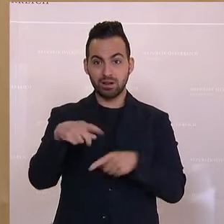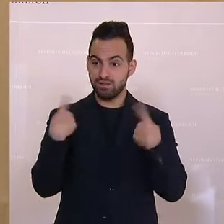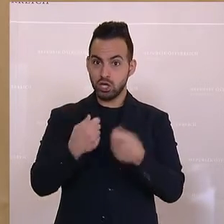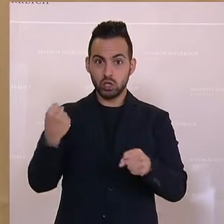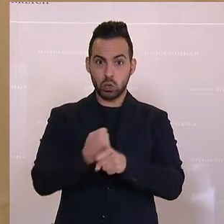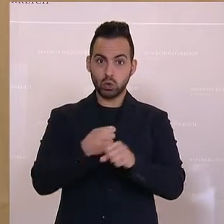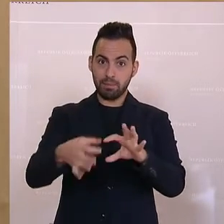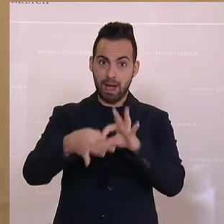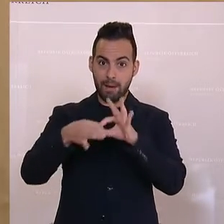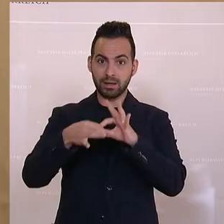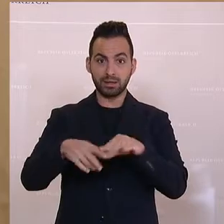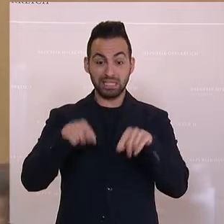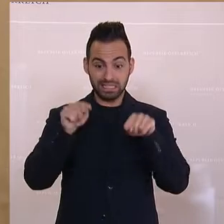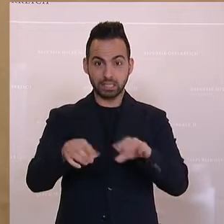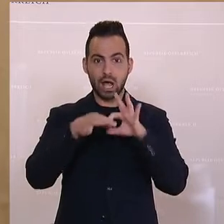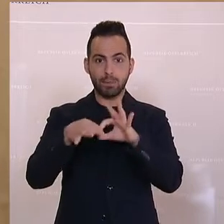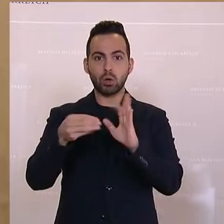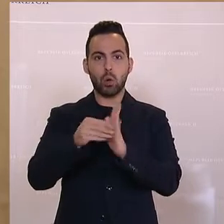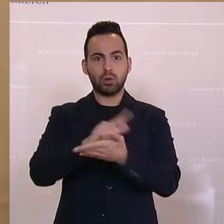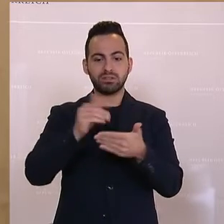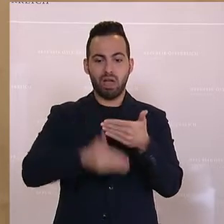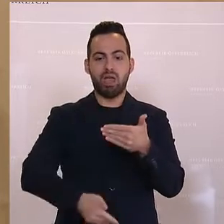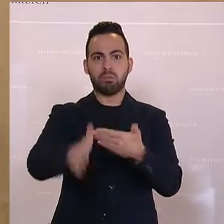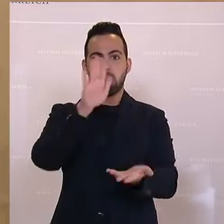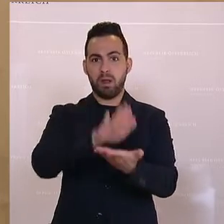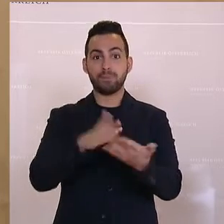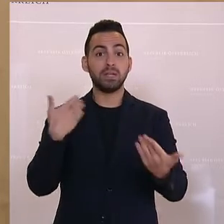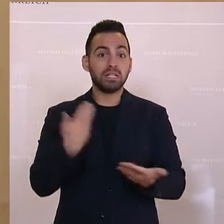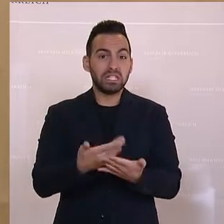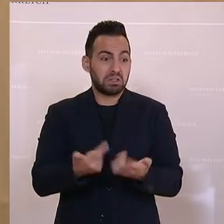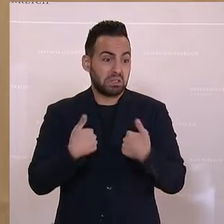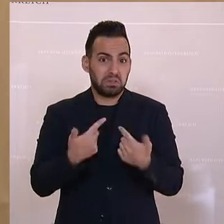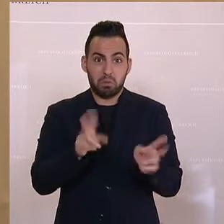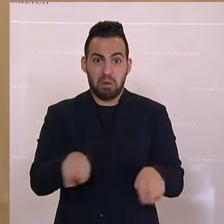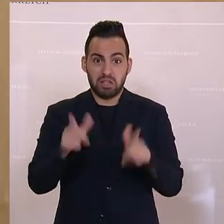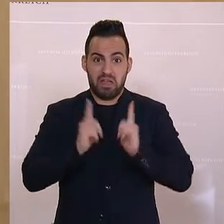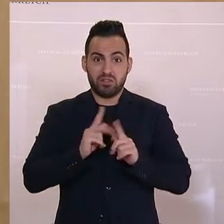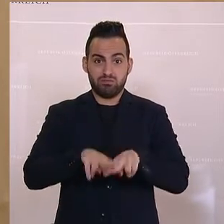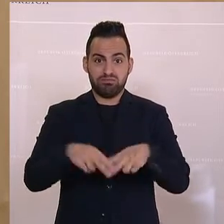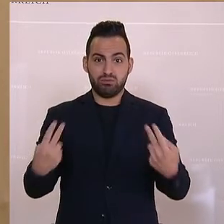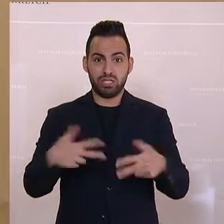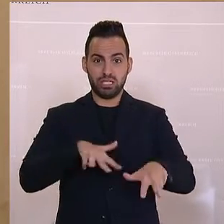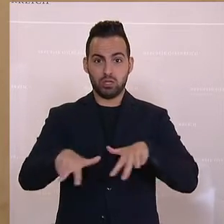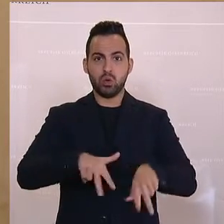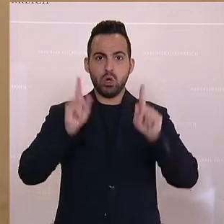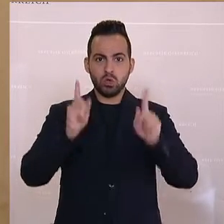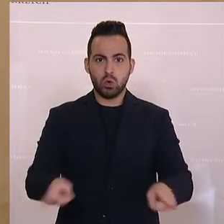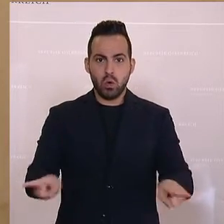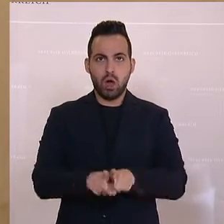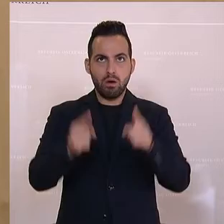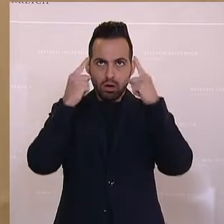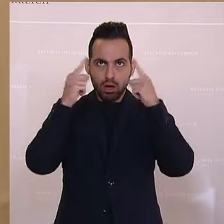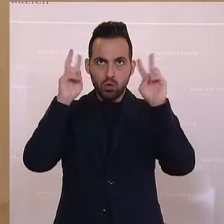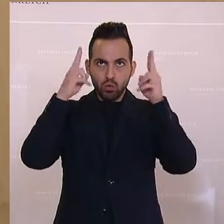abhängig und diese Abhängigkeit wird noch einige Zeit bleiben. Und da hätte ich mir einfach erwartet, dass die Bundesregierung endlich hier auch einmal